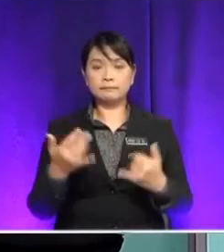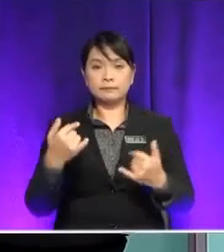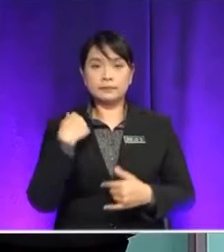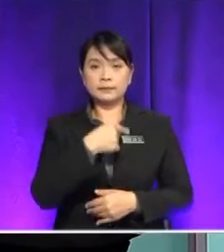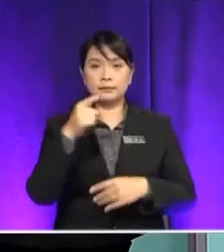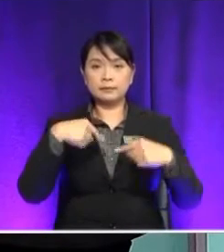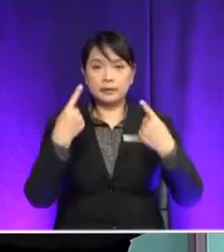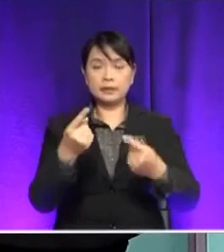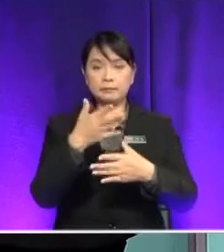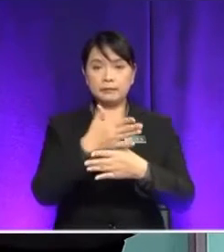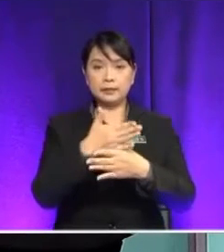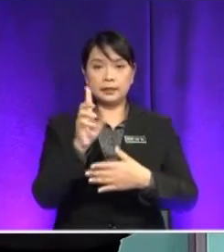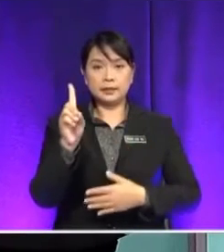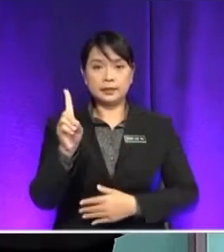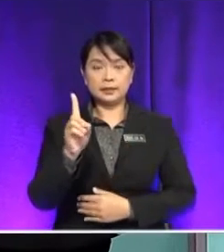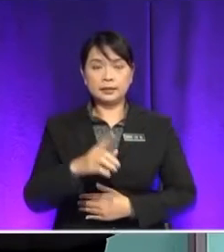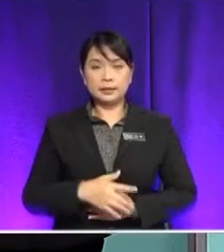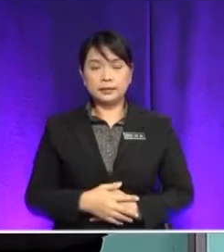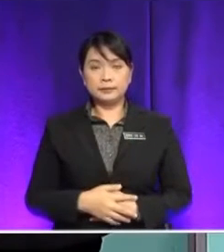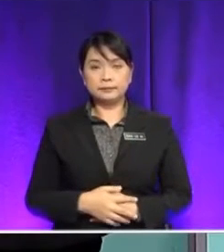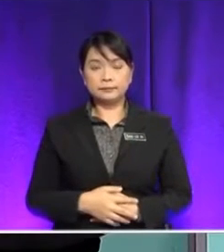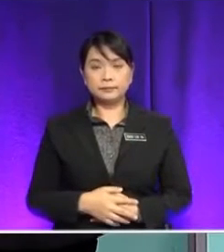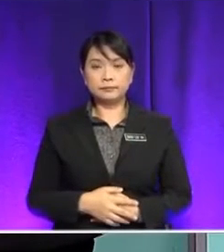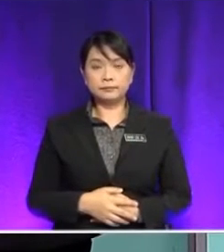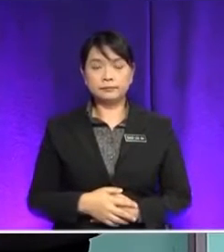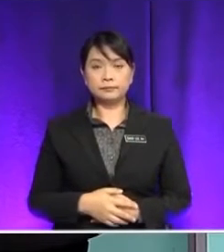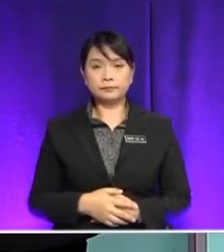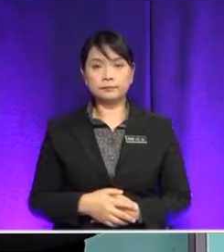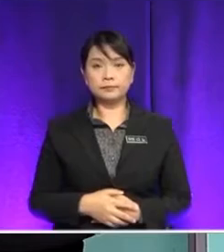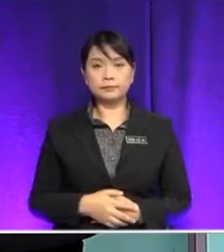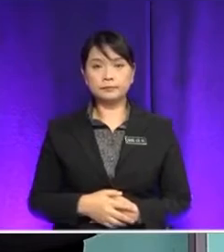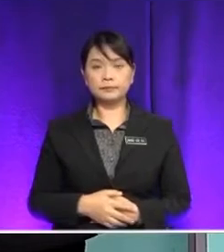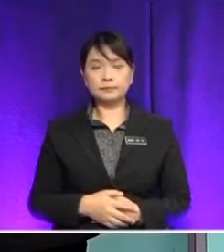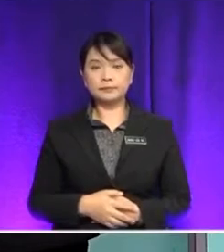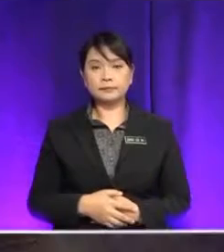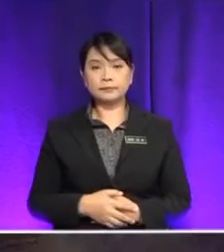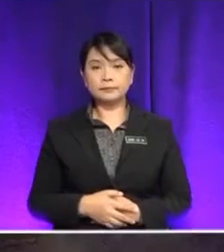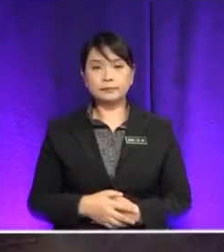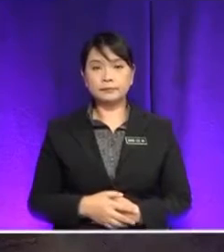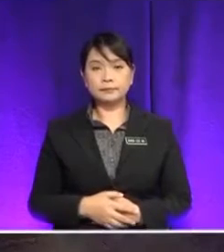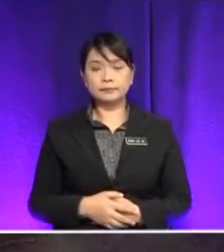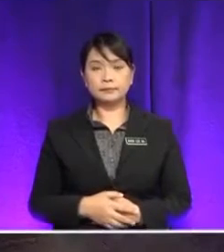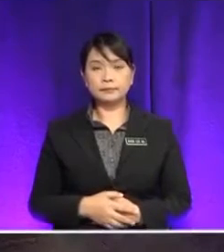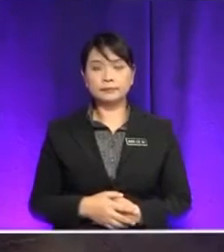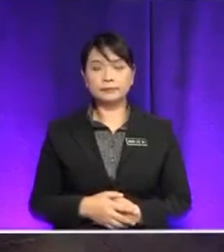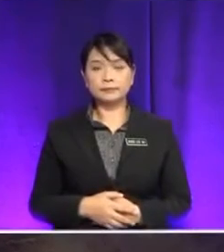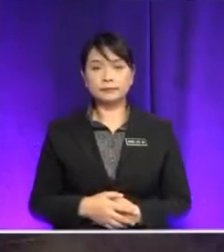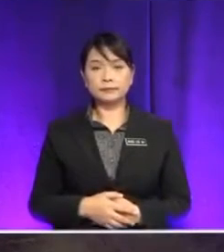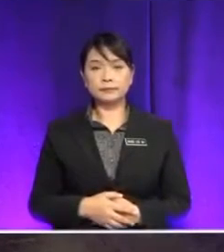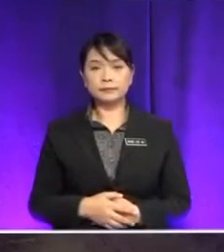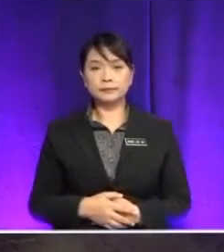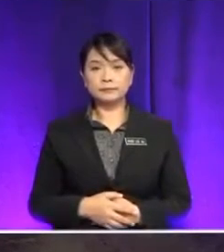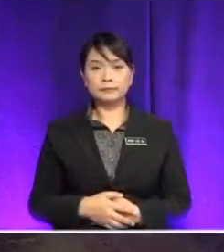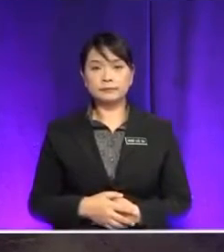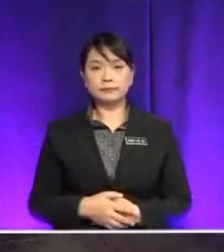bahagian di Oke bagian di Safina jawab di kiri Maryam